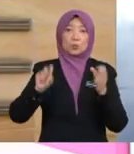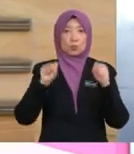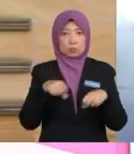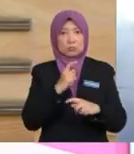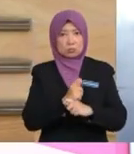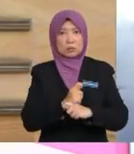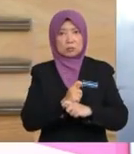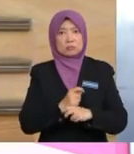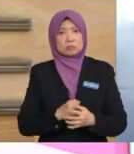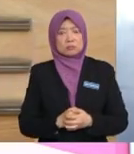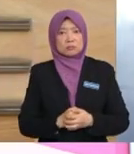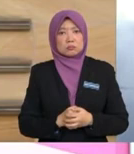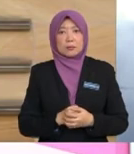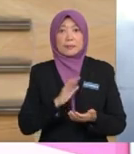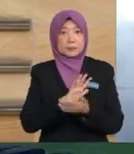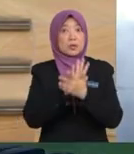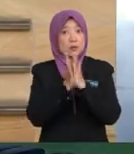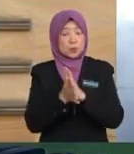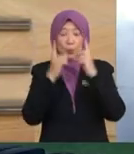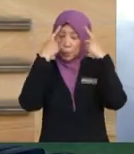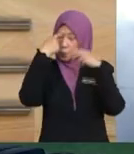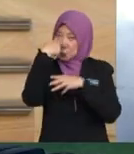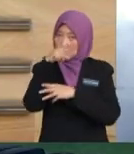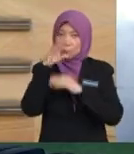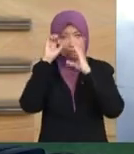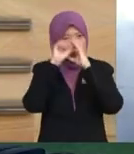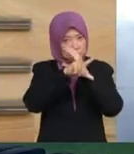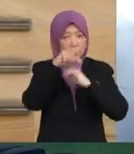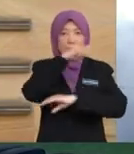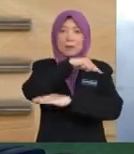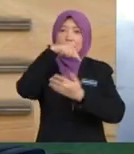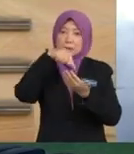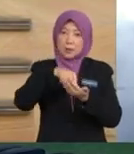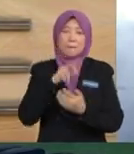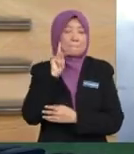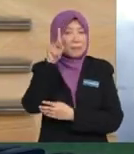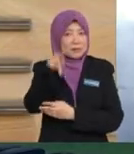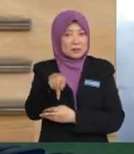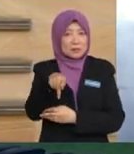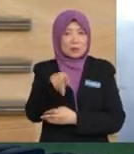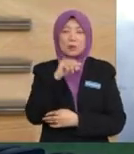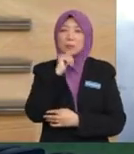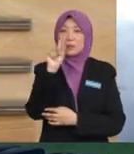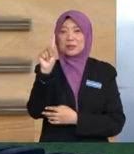bertahan. Jadi untuk penerokaan kita pada hari ini pastinya ia bukan